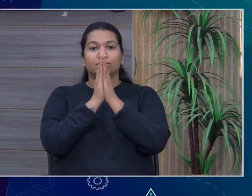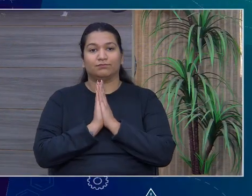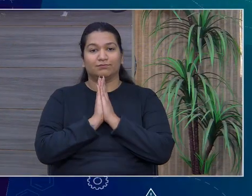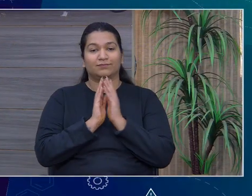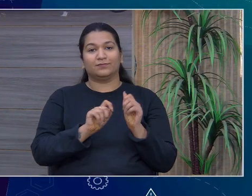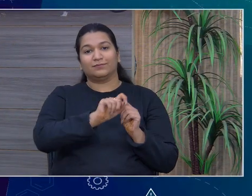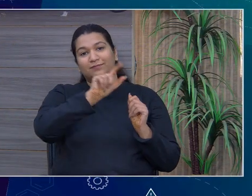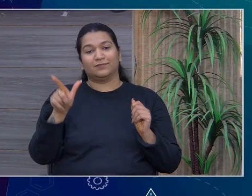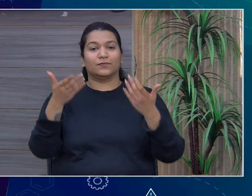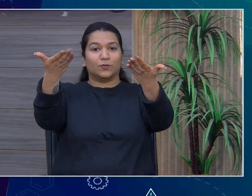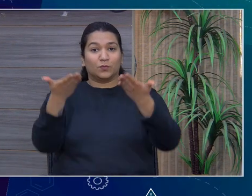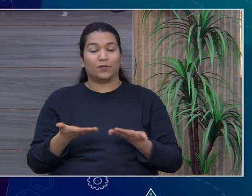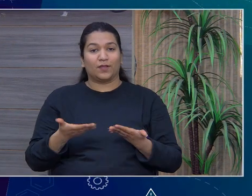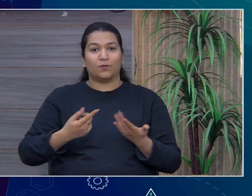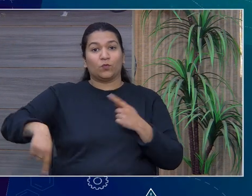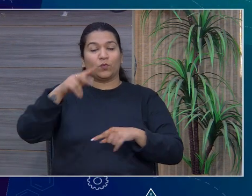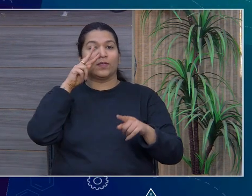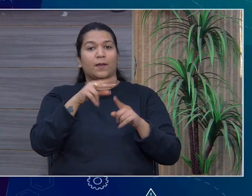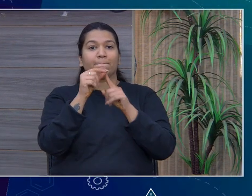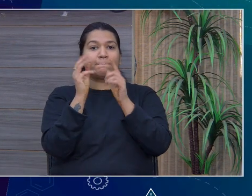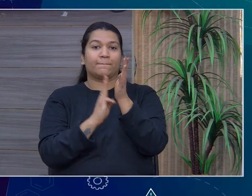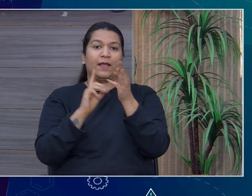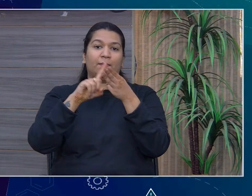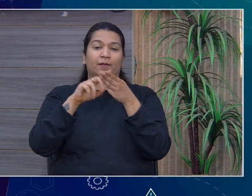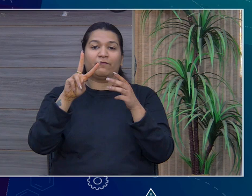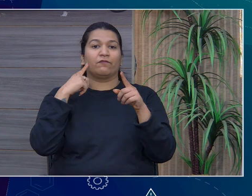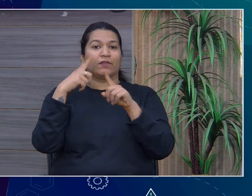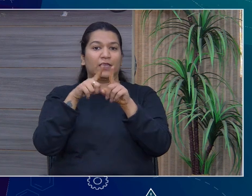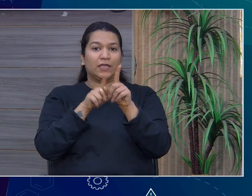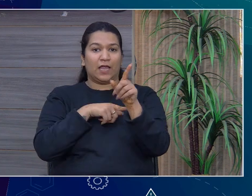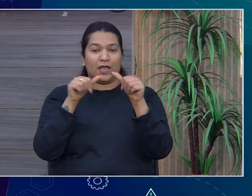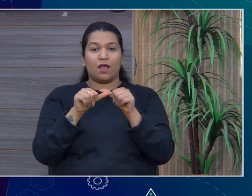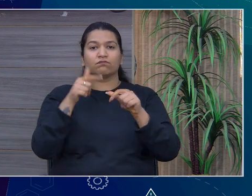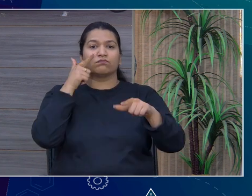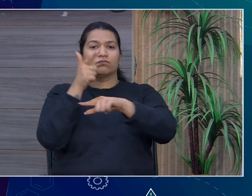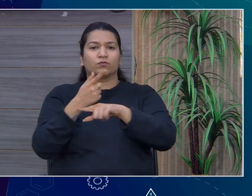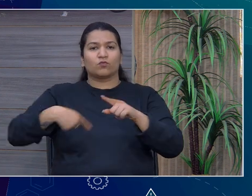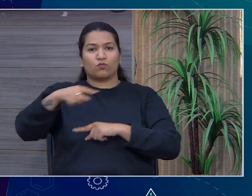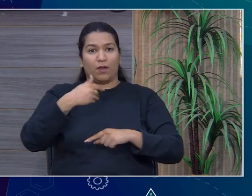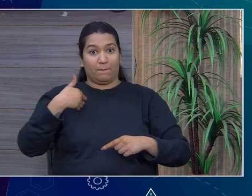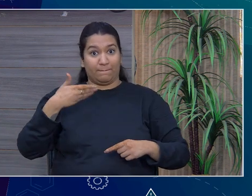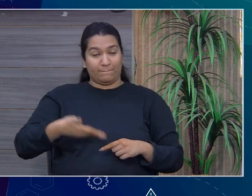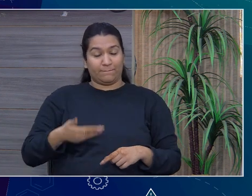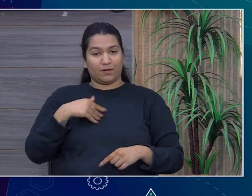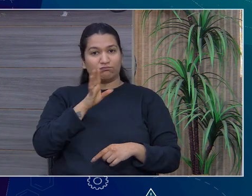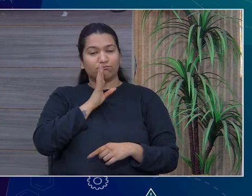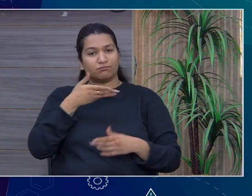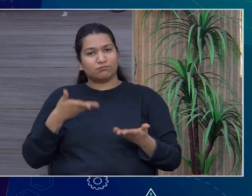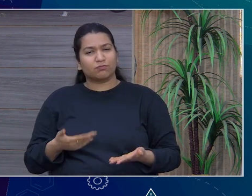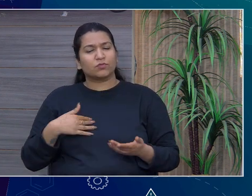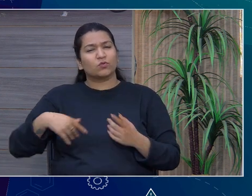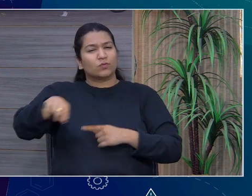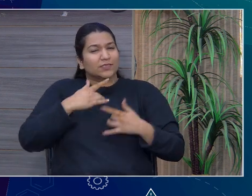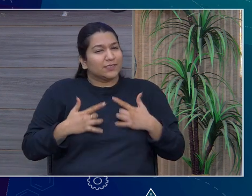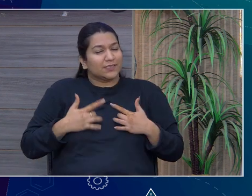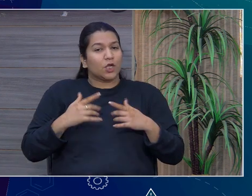नमस्कार, बहुत बहुत स्वागत है आप सभी का। आप देख रहे हैं प्रधानमंत्री विद्या चैनल और एनसीईआरटी ऑफिशियल। मैं हूं धर्मेंद्र सिंह। समावेशी कक्षा में आज हम एक और बहुत